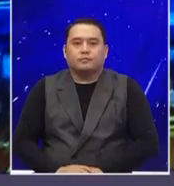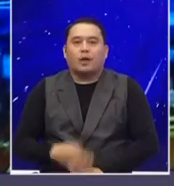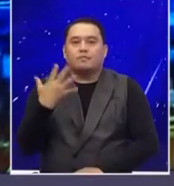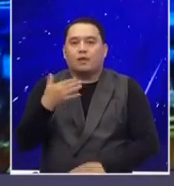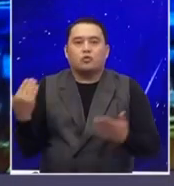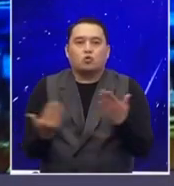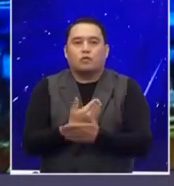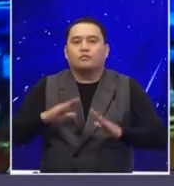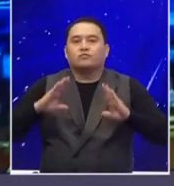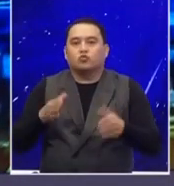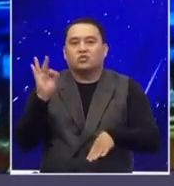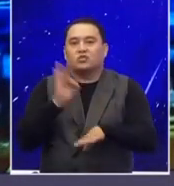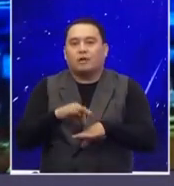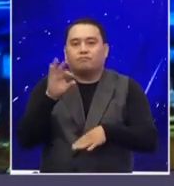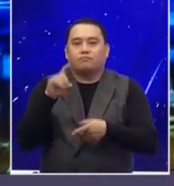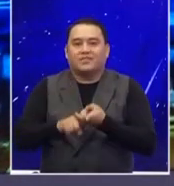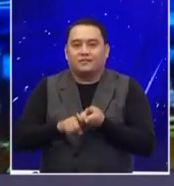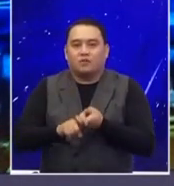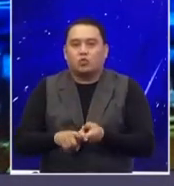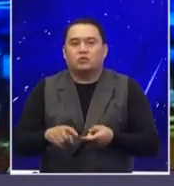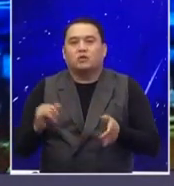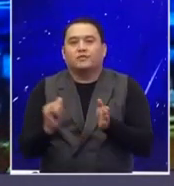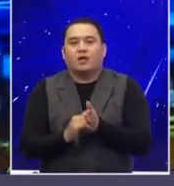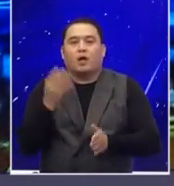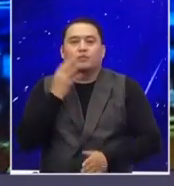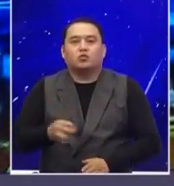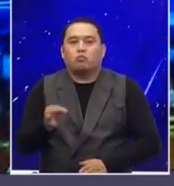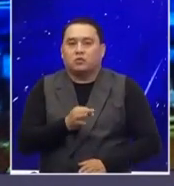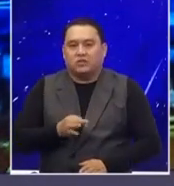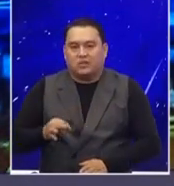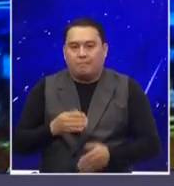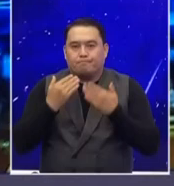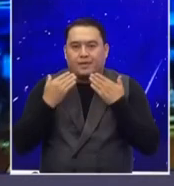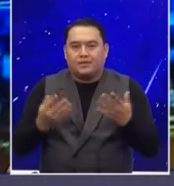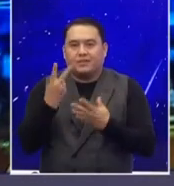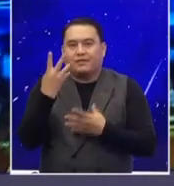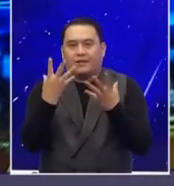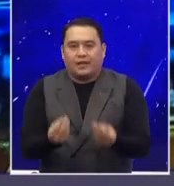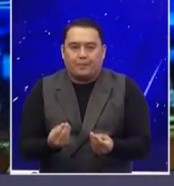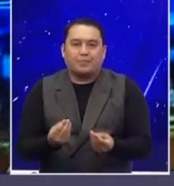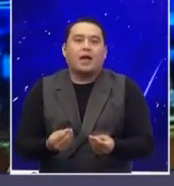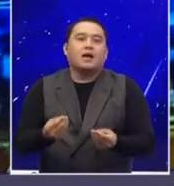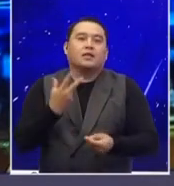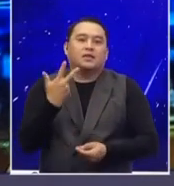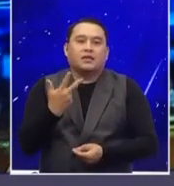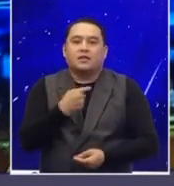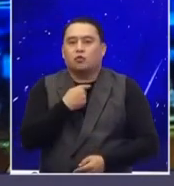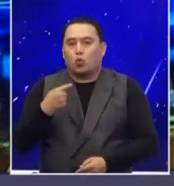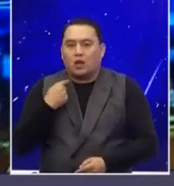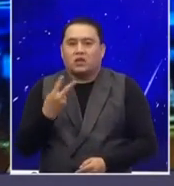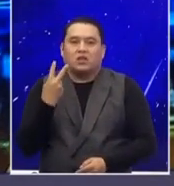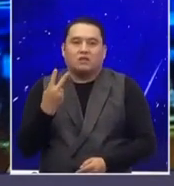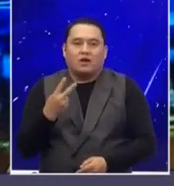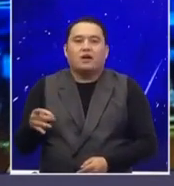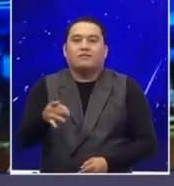5 новых случаев заражения COVID-19 зарегистрировано в Алматинской области за последние 2 дня. 3 в областном центре и 2